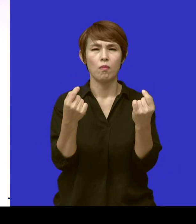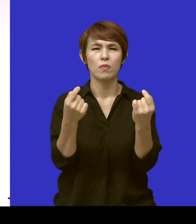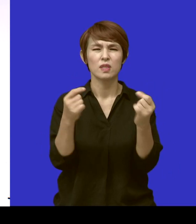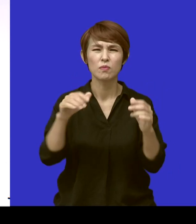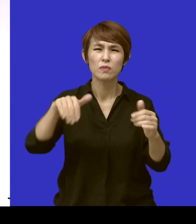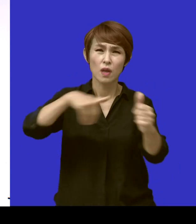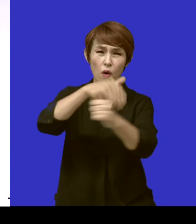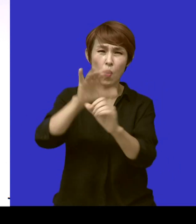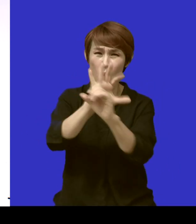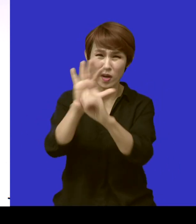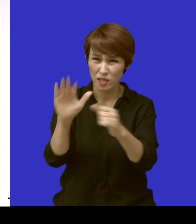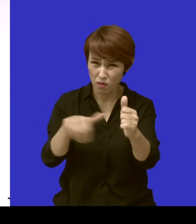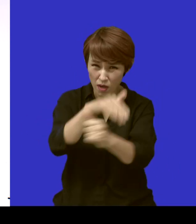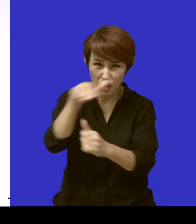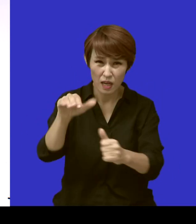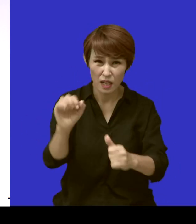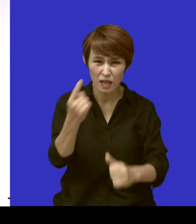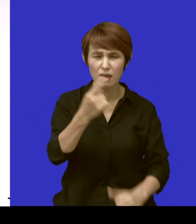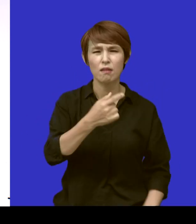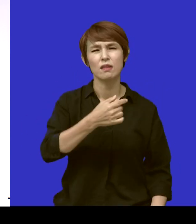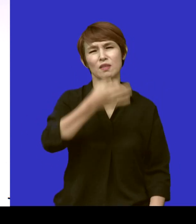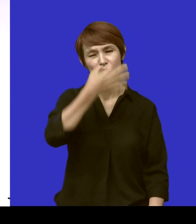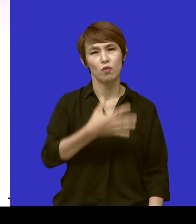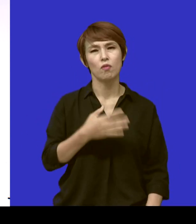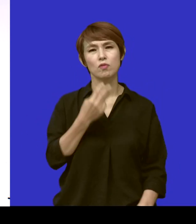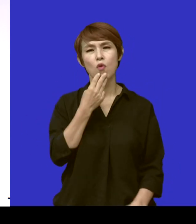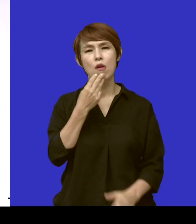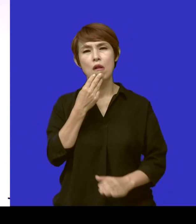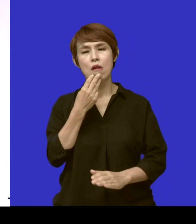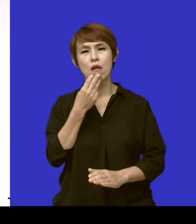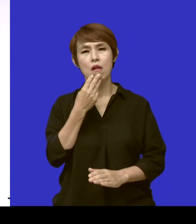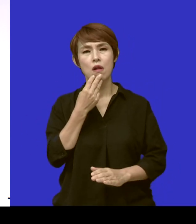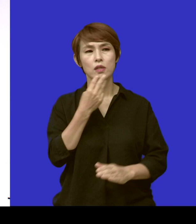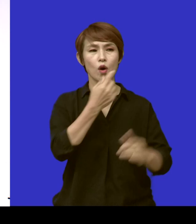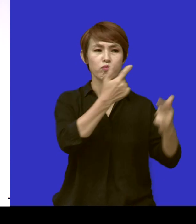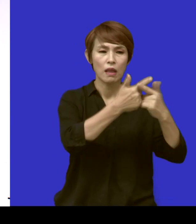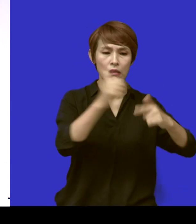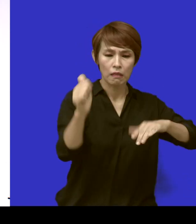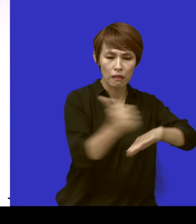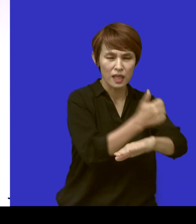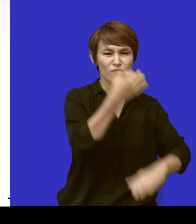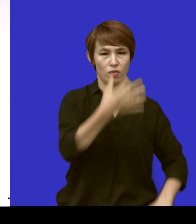힘들어서 서울 한번 왔다 갔다 하는 게 너무 힘들다. 왜냐하면 전에 한번